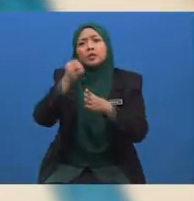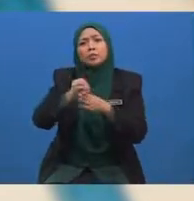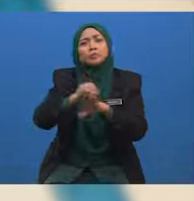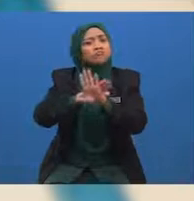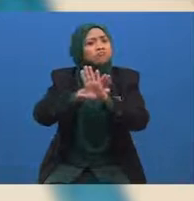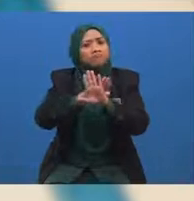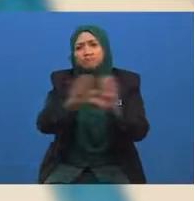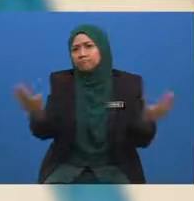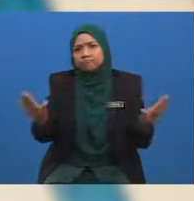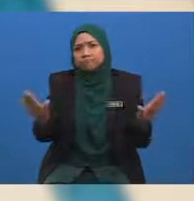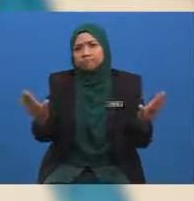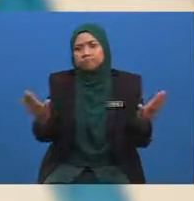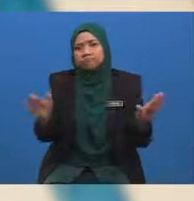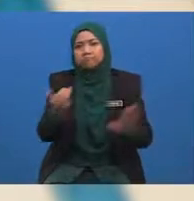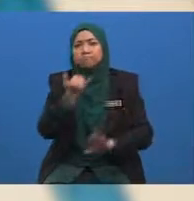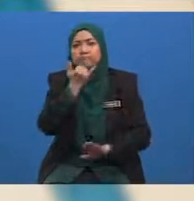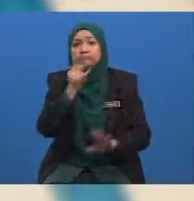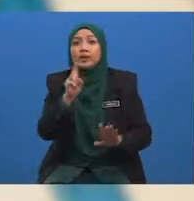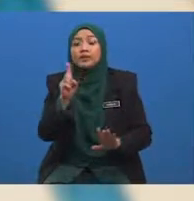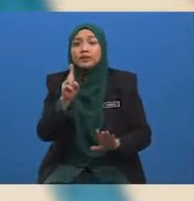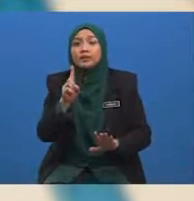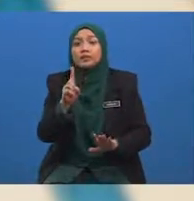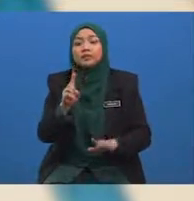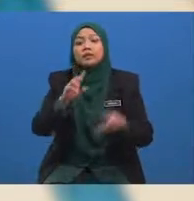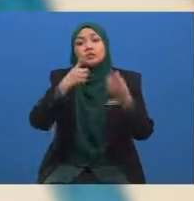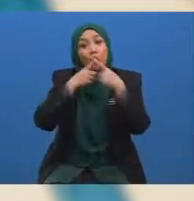67 adalah nombor perdana.